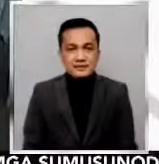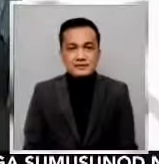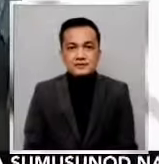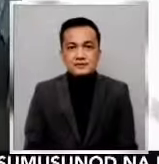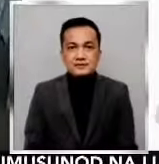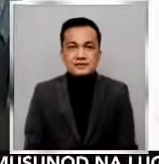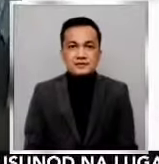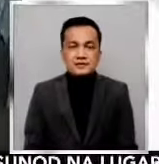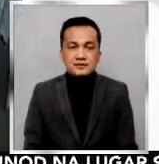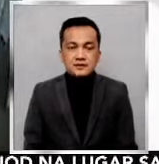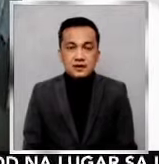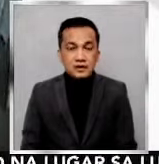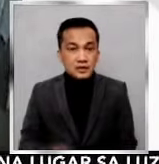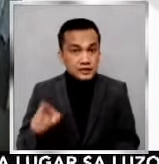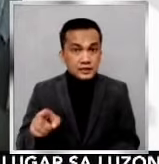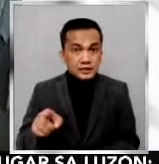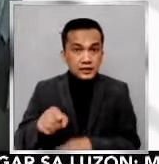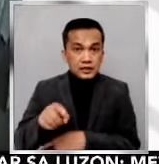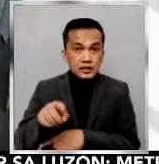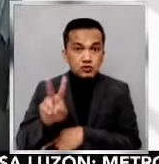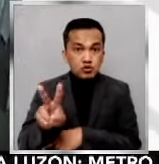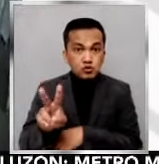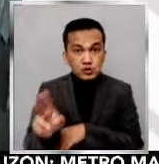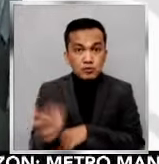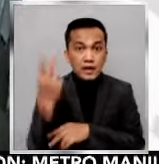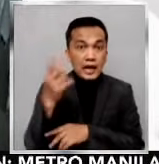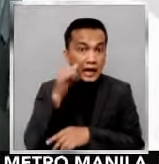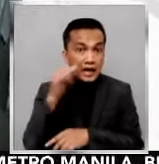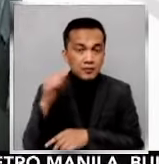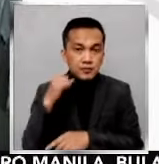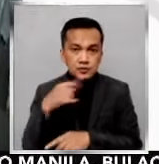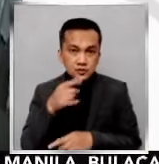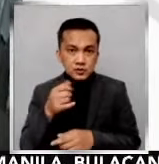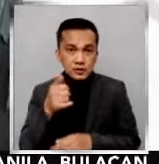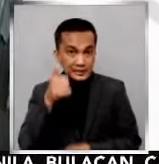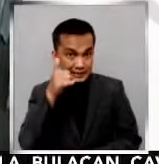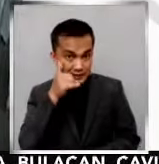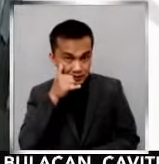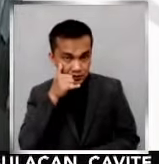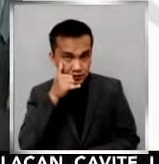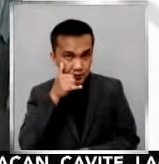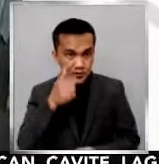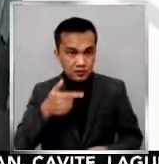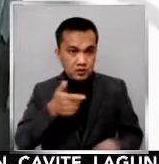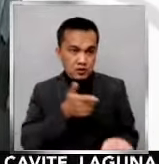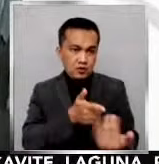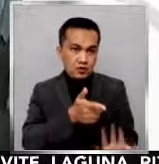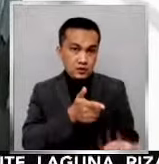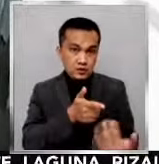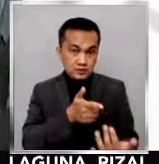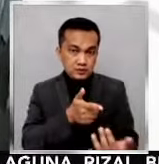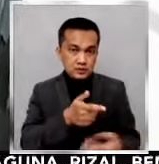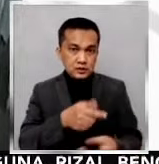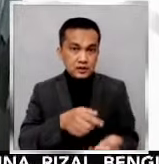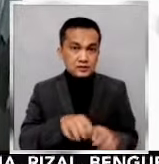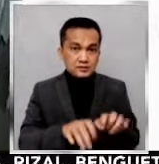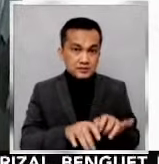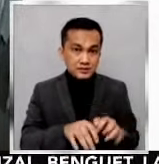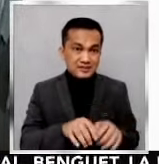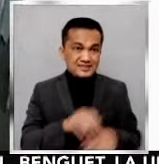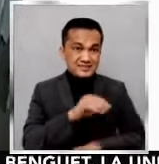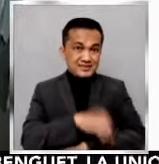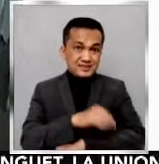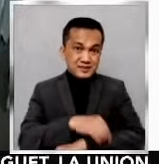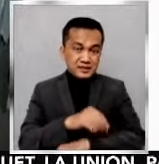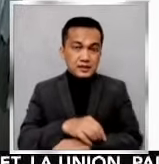Pasado alas 2 ng madaling araw kahapon nang makunan sa CCTV ang pang-hold up sa kahera ng isang gas station sa Pasig. Nilimas ng tatlong